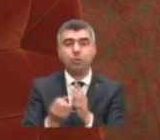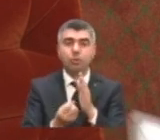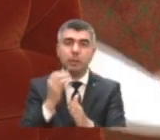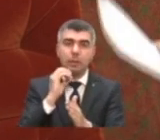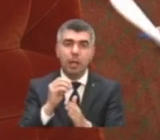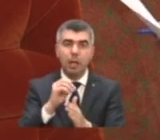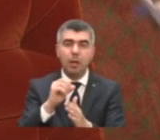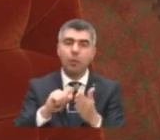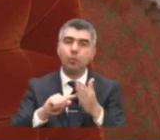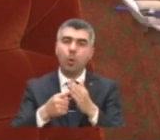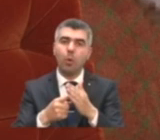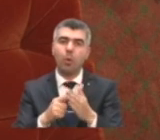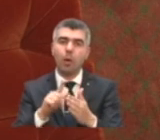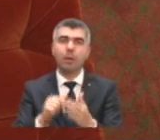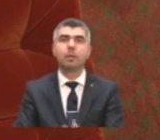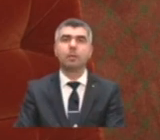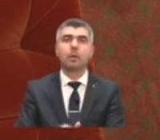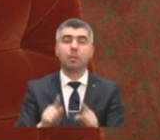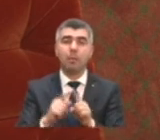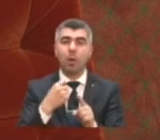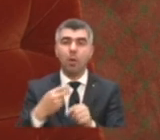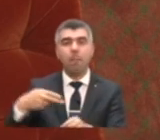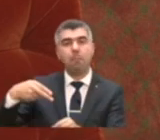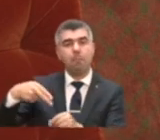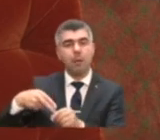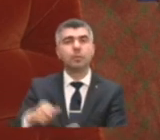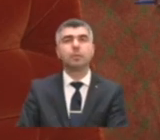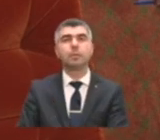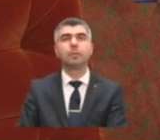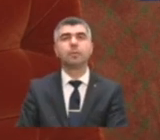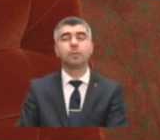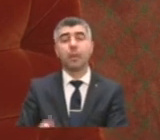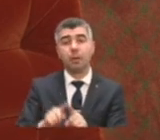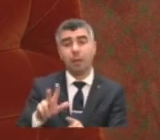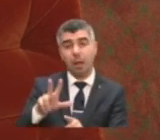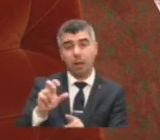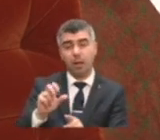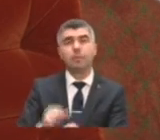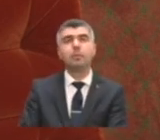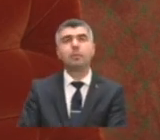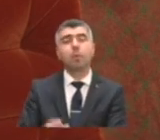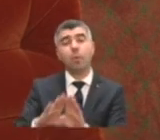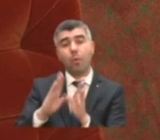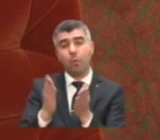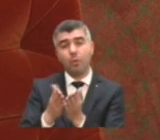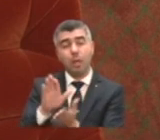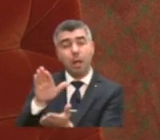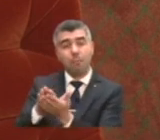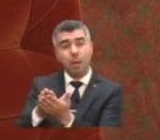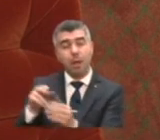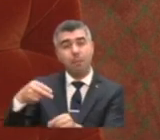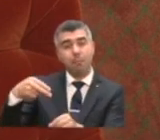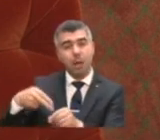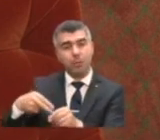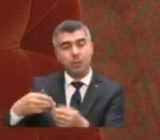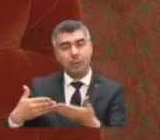الطاقية الكهربائية، ولكن دابا غنتكلم على المواد البترولية. فكيف ما كتعرفوا كتبلغ القدرة الإجمالية للتخزين ديال المواد البترولية في